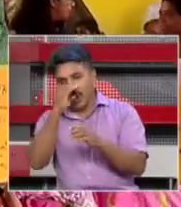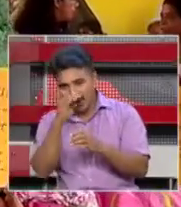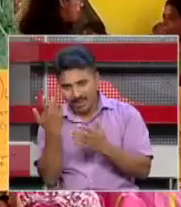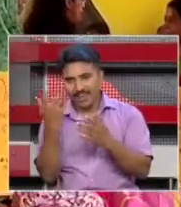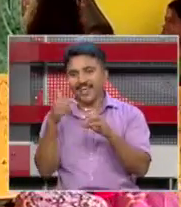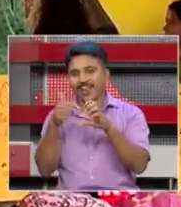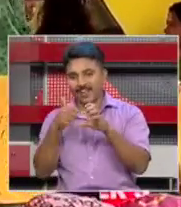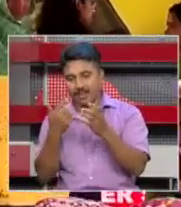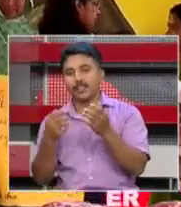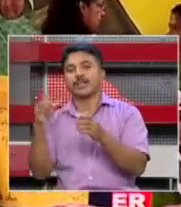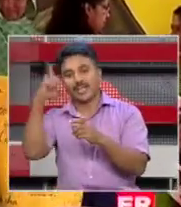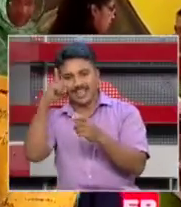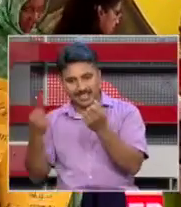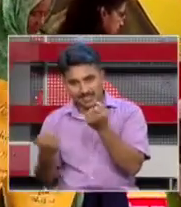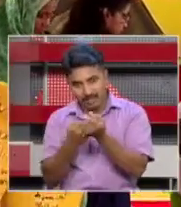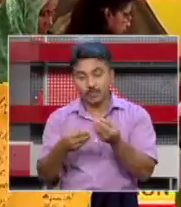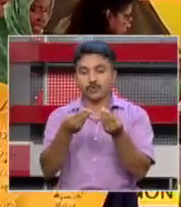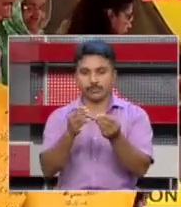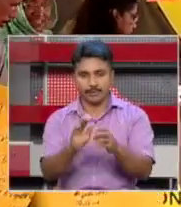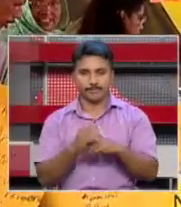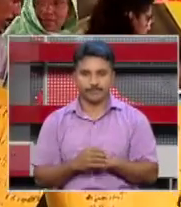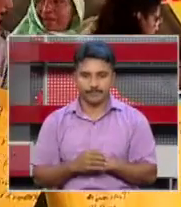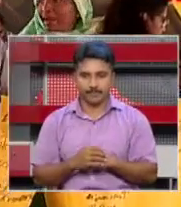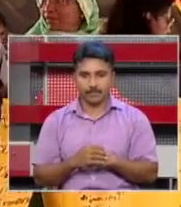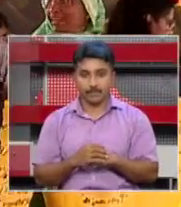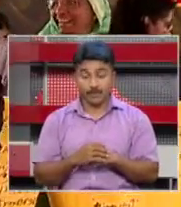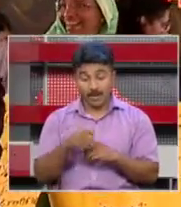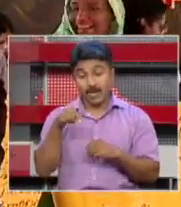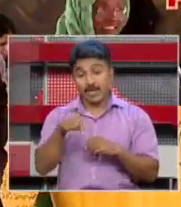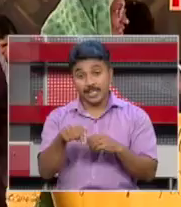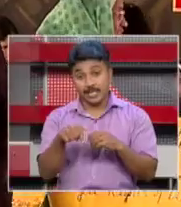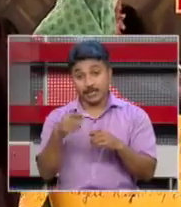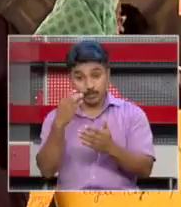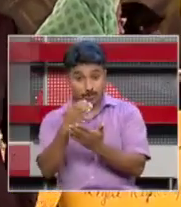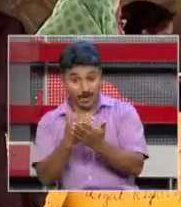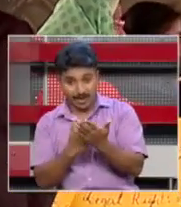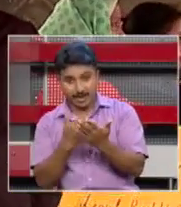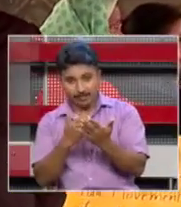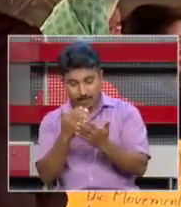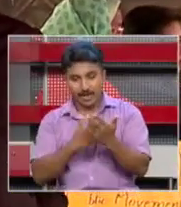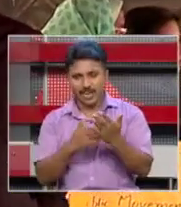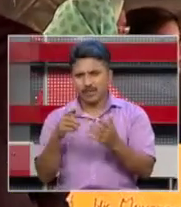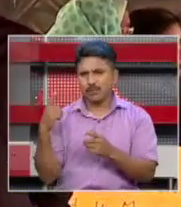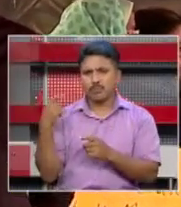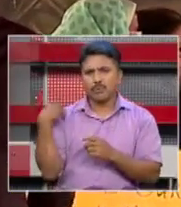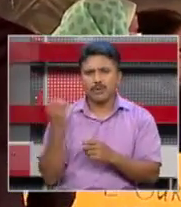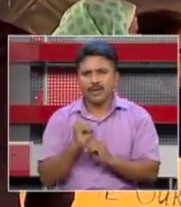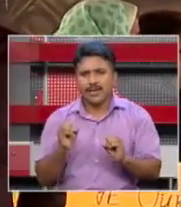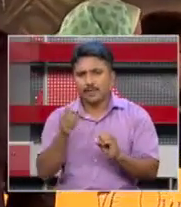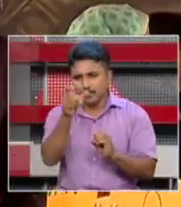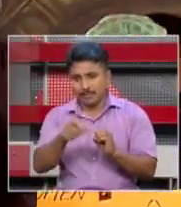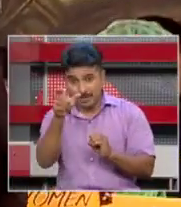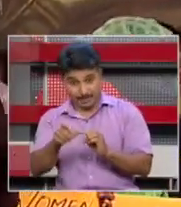നടന്ന ഐക്യദാർഢ്യ സമരങ്ങളിലും പങ്കെടുത്തിരുന്നു. ചർച്ച് ആക്ട് നടപ്പാക്കണമെന്ന് ആവശ്യപ്പെടുന്ന സംഘടനയുടെ ഭാരവാഹി എന്ന നിലയിലാണ്